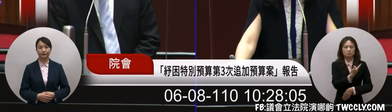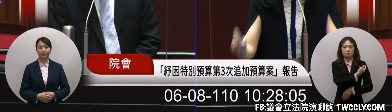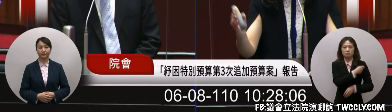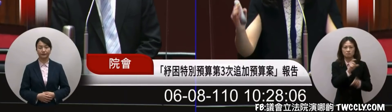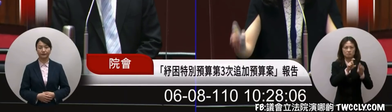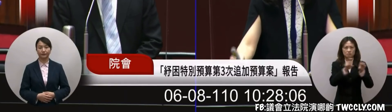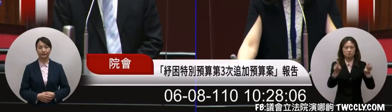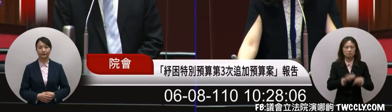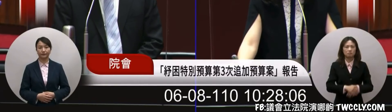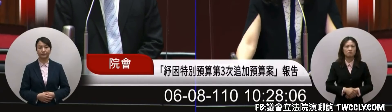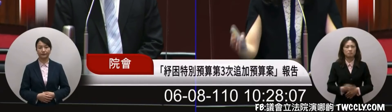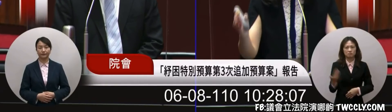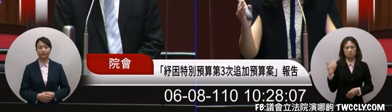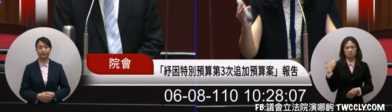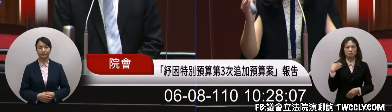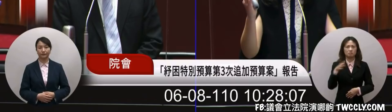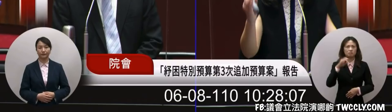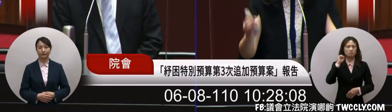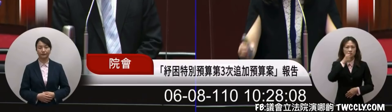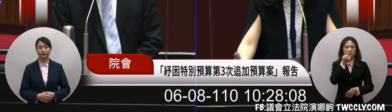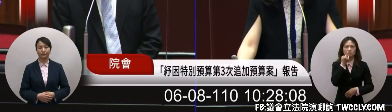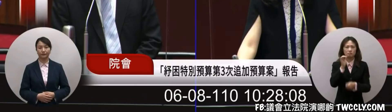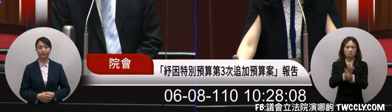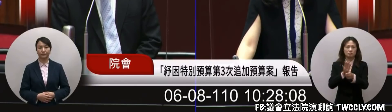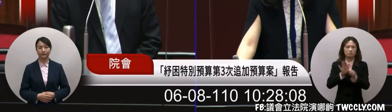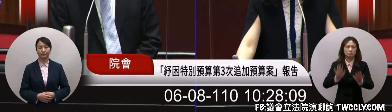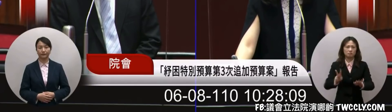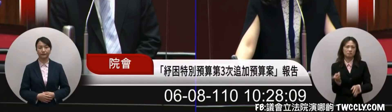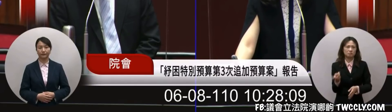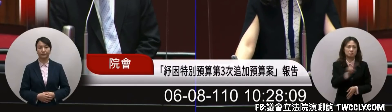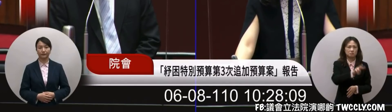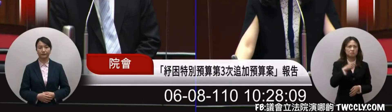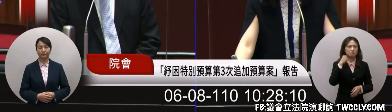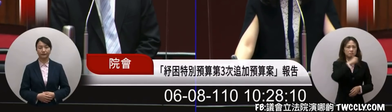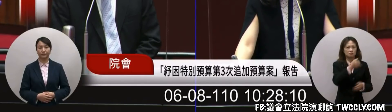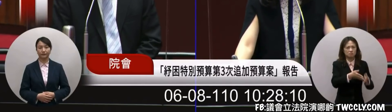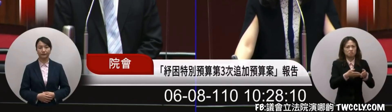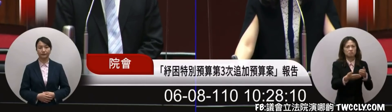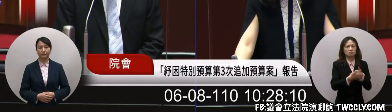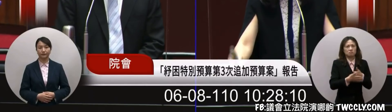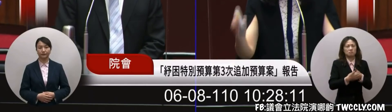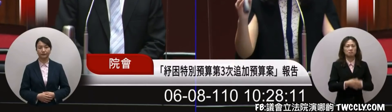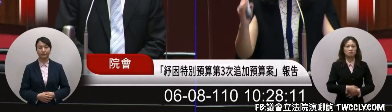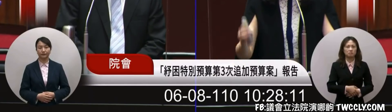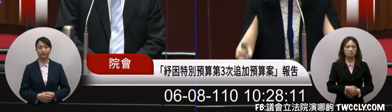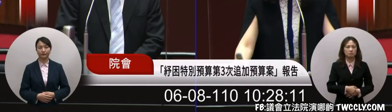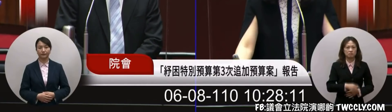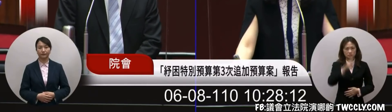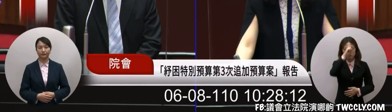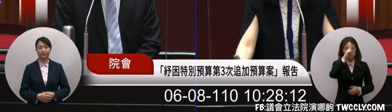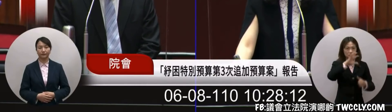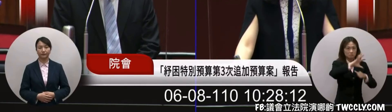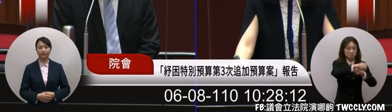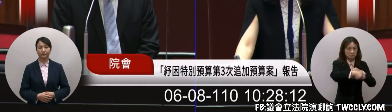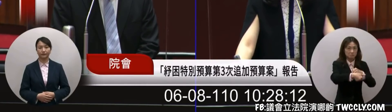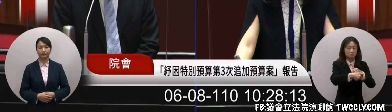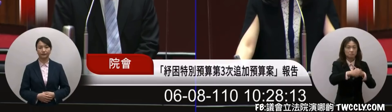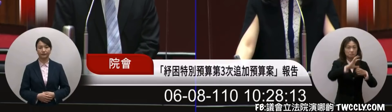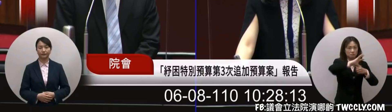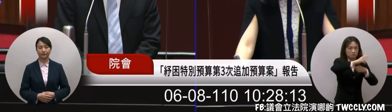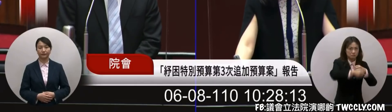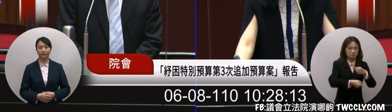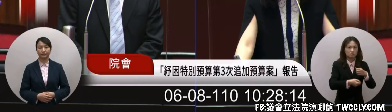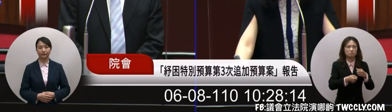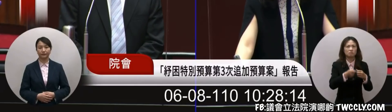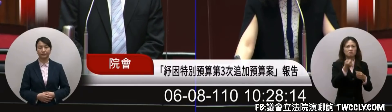去叫做 Taiwan can help。现在叫 Taiwan needs help， 我们还要想办法让全球其他国家曾经超买疫苗的来捐助